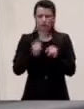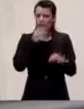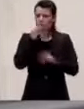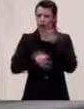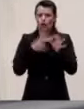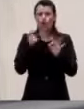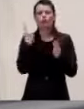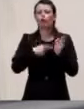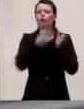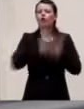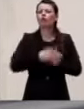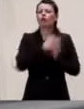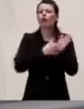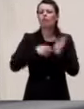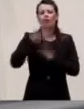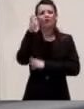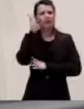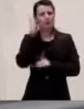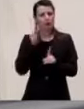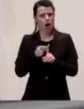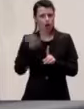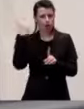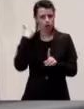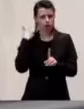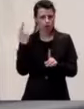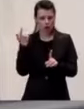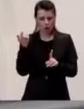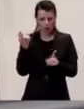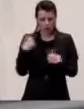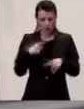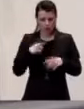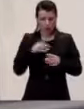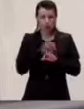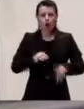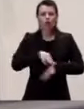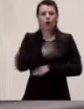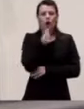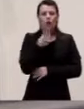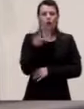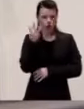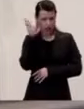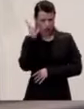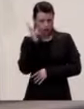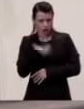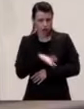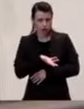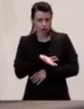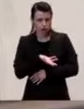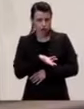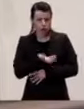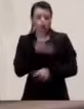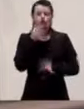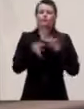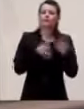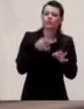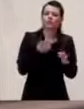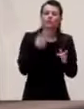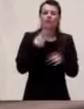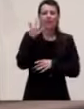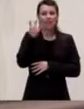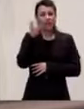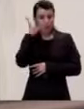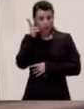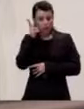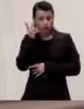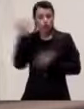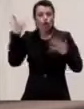30 marzo, appunto arriva 10 giorni fa il 30 marzo, nell'RSA abbiamo visto che al 30 marzo è passato più di un